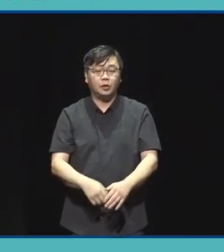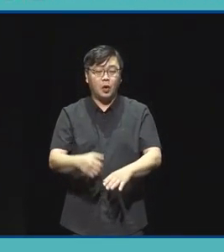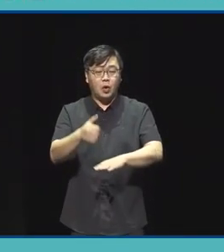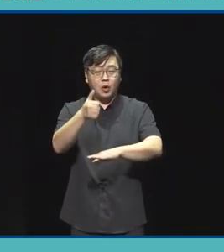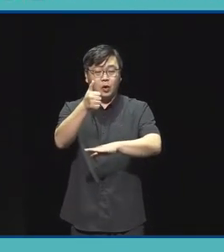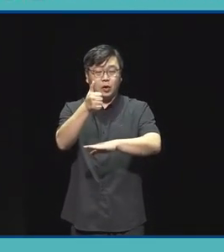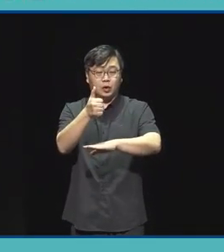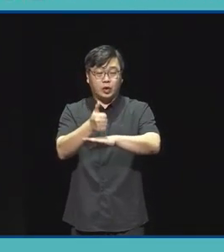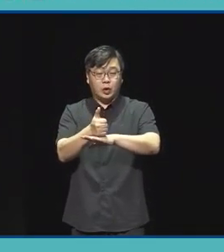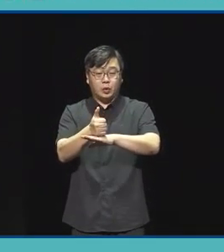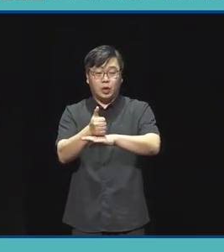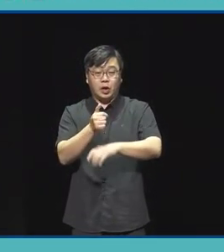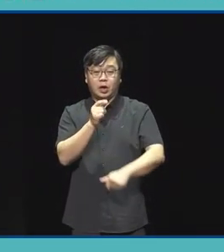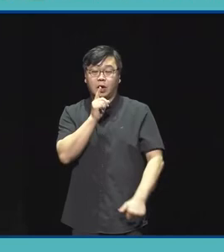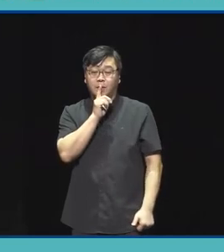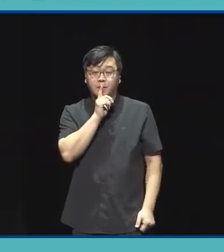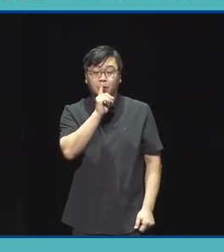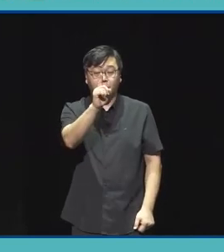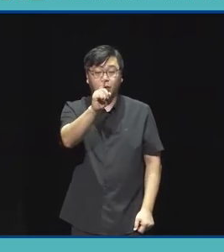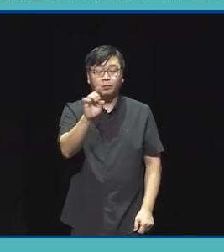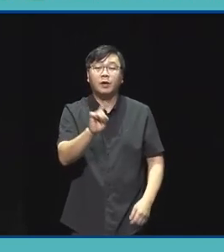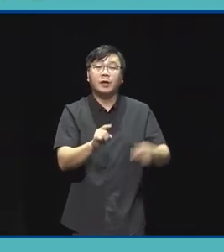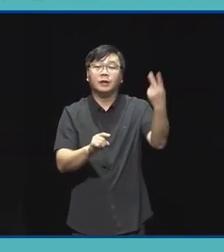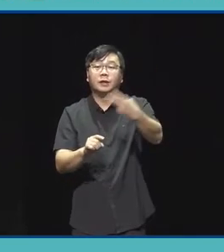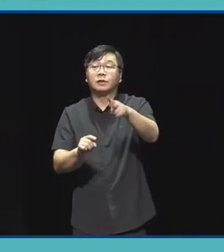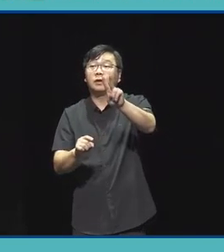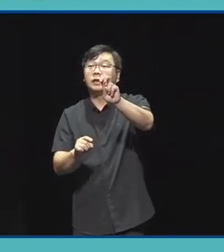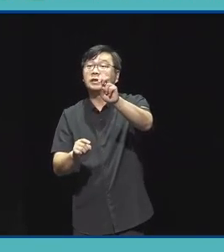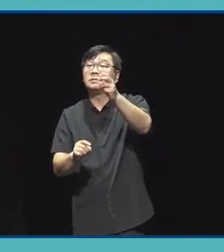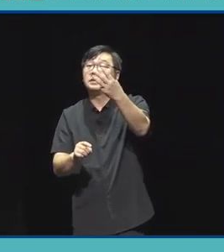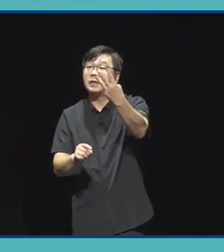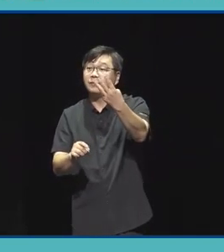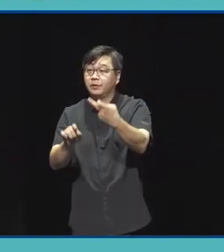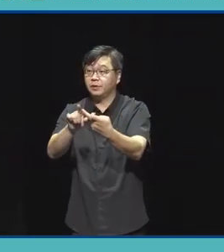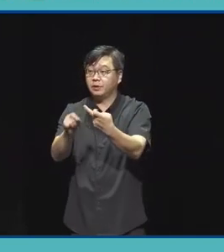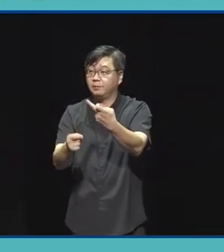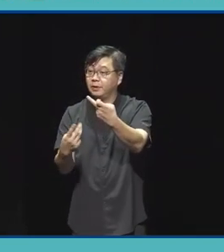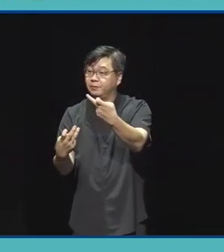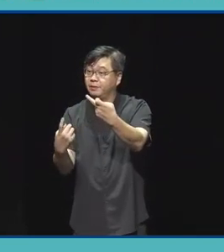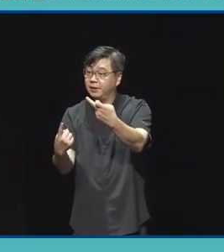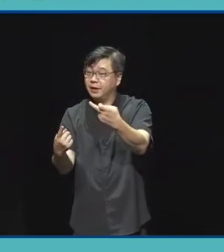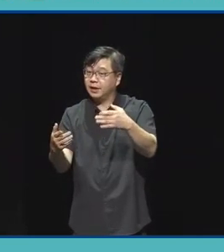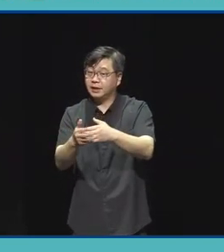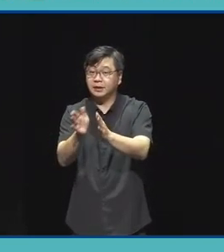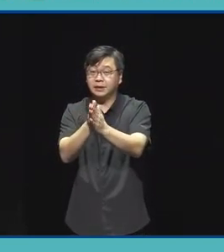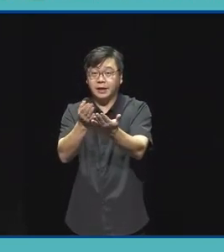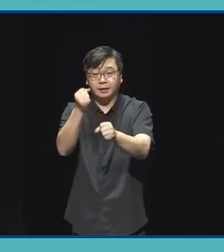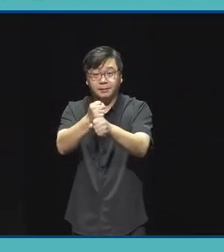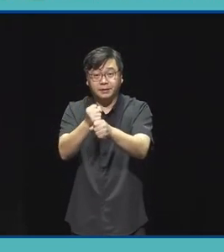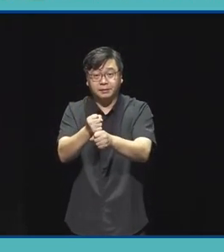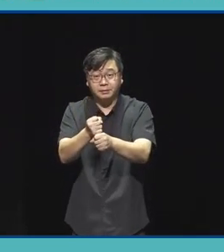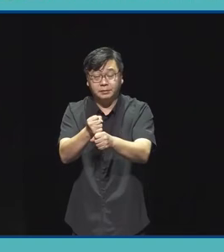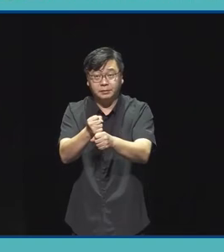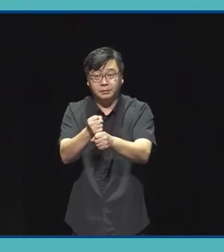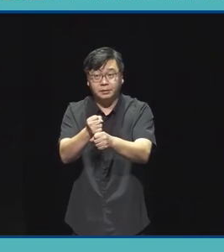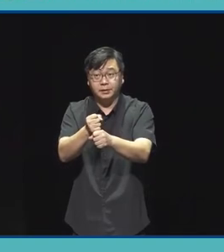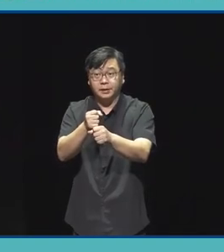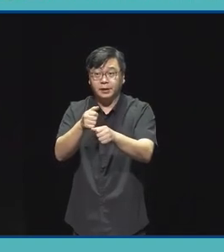저희가 이제 지금 여기 나와 있는 대로 2023년 12월까지 작품집 발간하는 조건으로 하고 있다는 점 다시 한번 확인해 드리겠습니다.